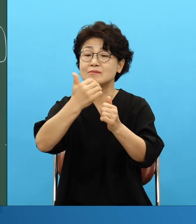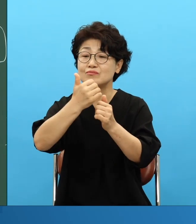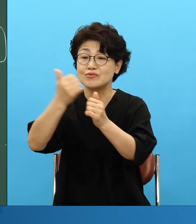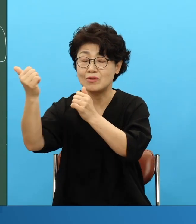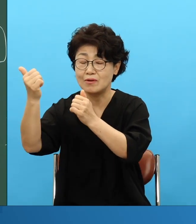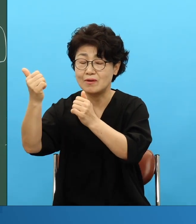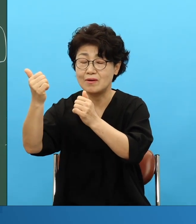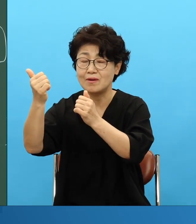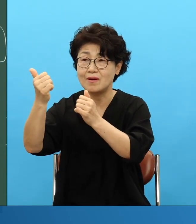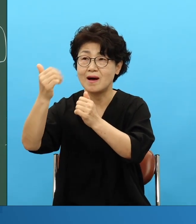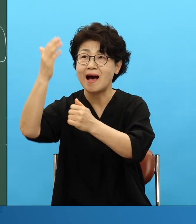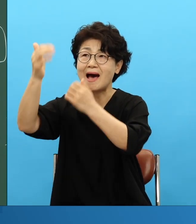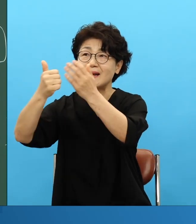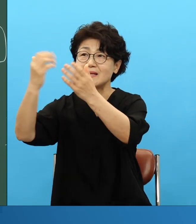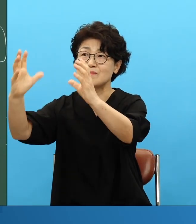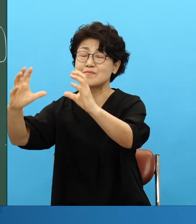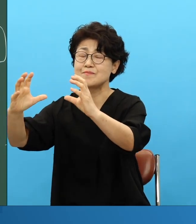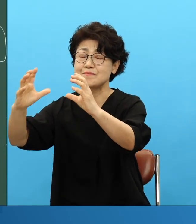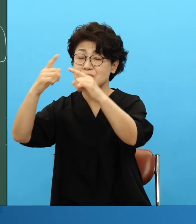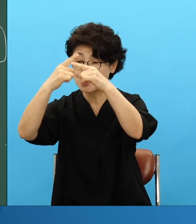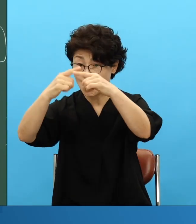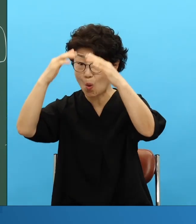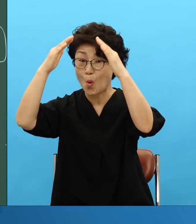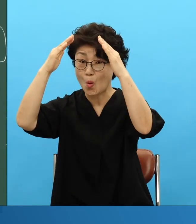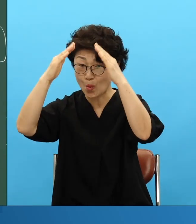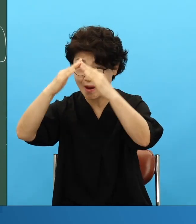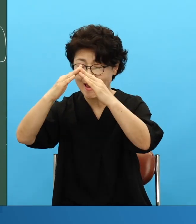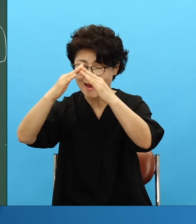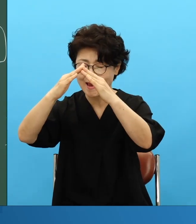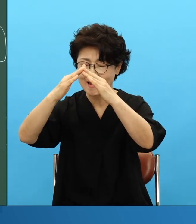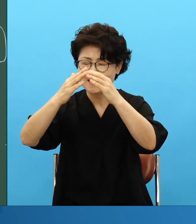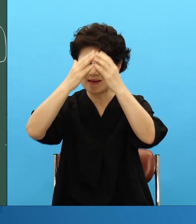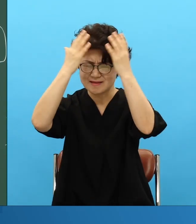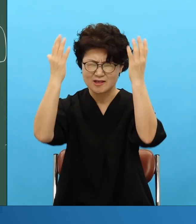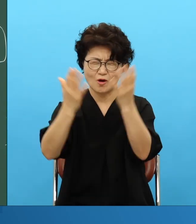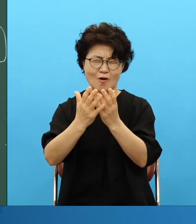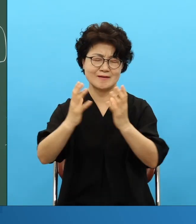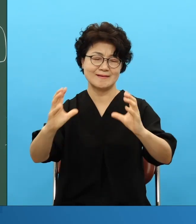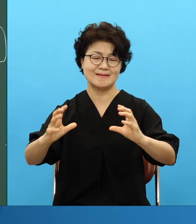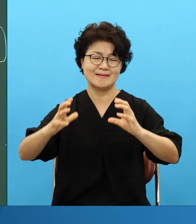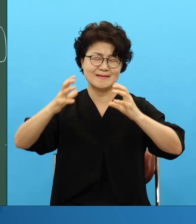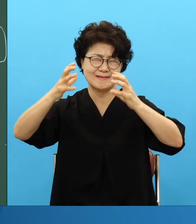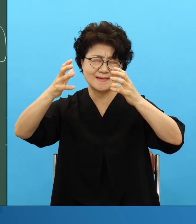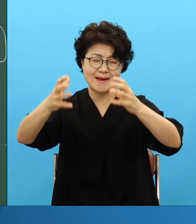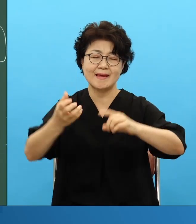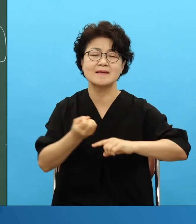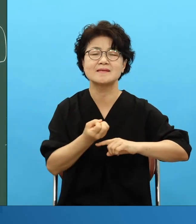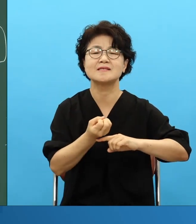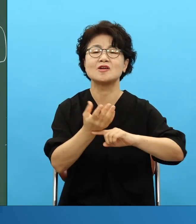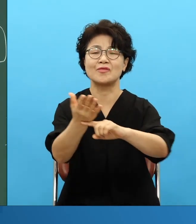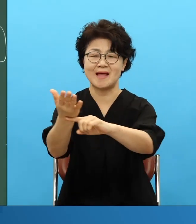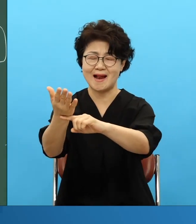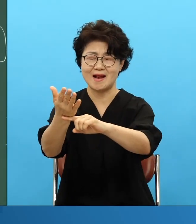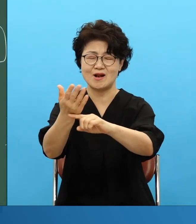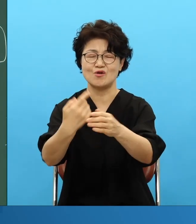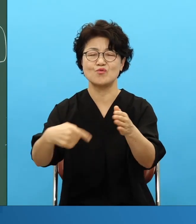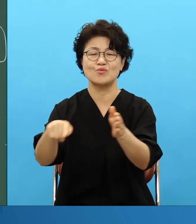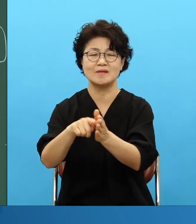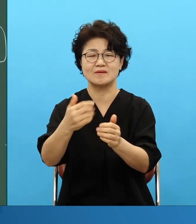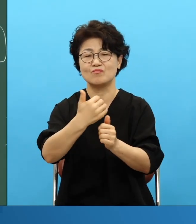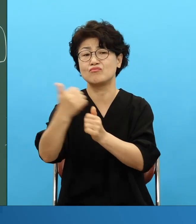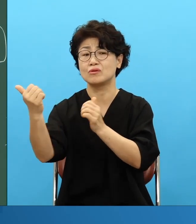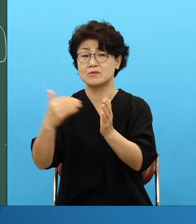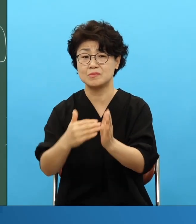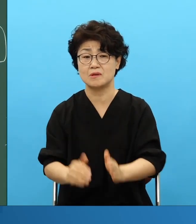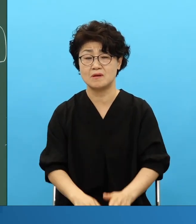교회를 전 세계화시키도록 우리를 부르신 겁니다. God raised us up 그렇죠. that God could call all the people of 진짜 the world. 사과하는 사람들